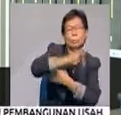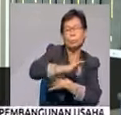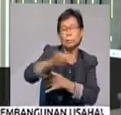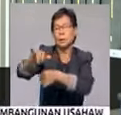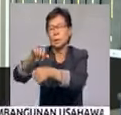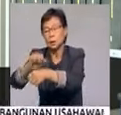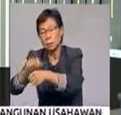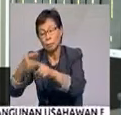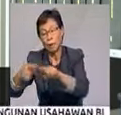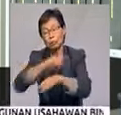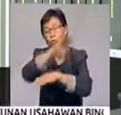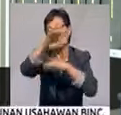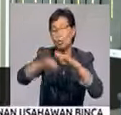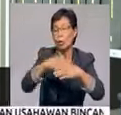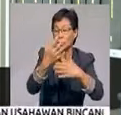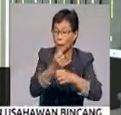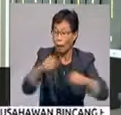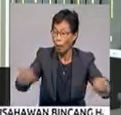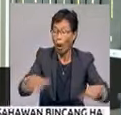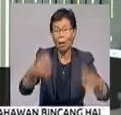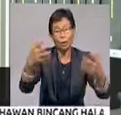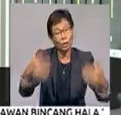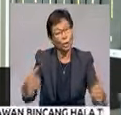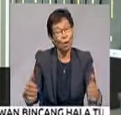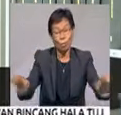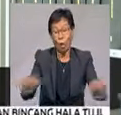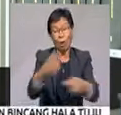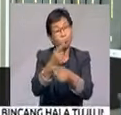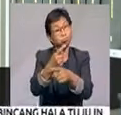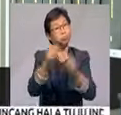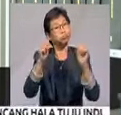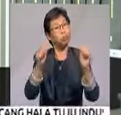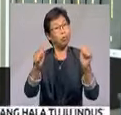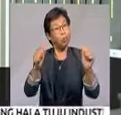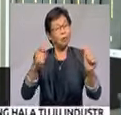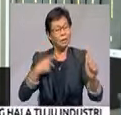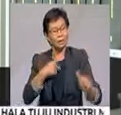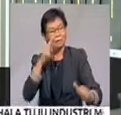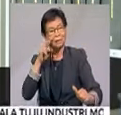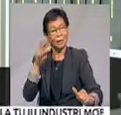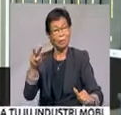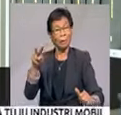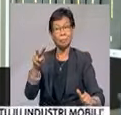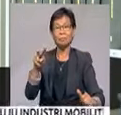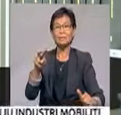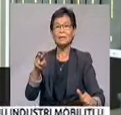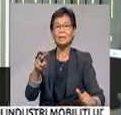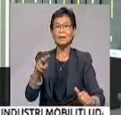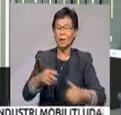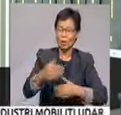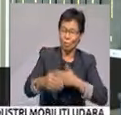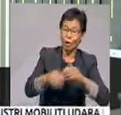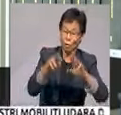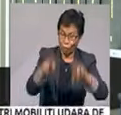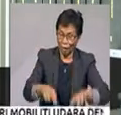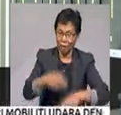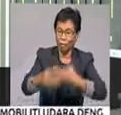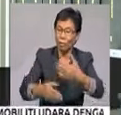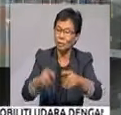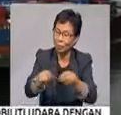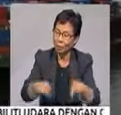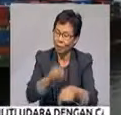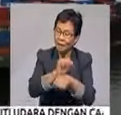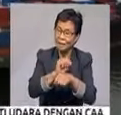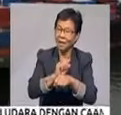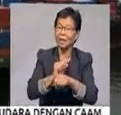jika semuanya dapat dilaksanakan dengan betul, kita akan nampak bahawa produktiviti mereka di tempat kerja akan